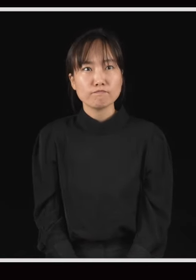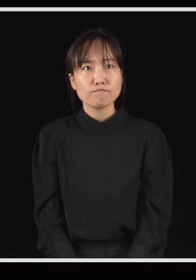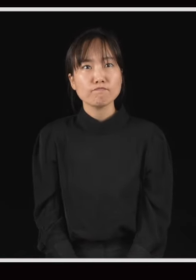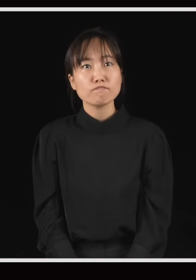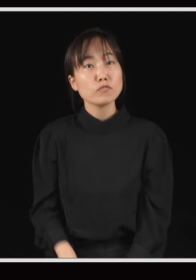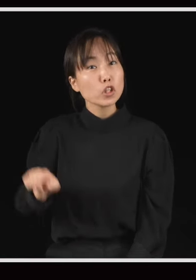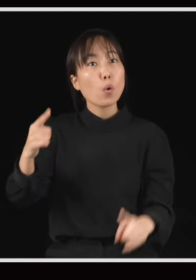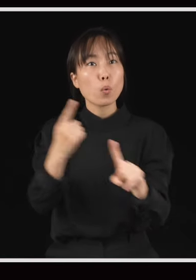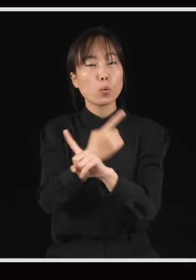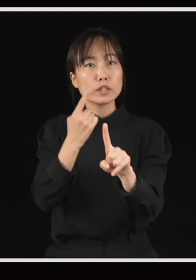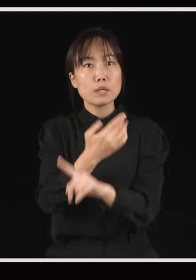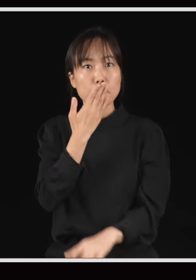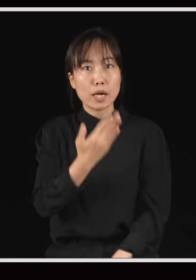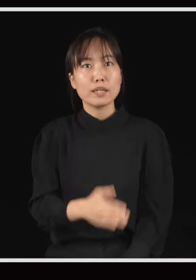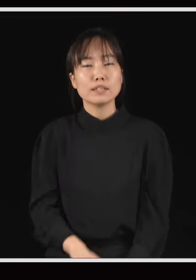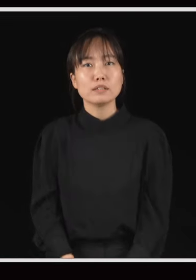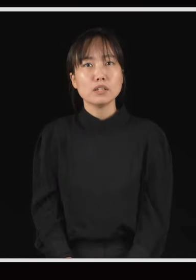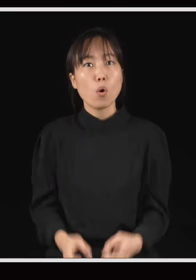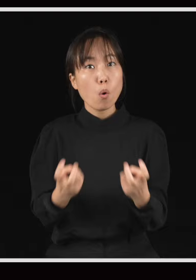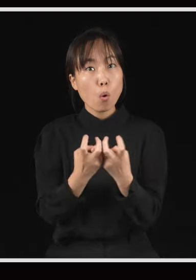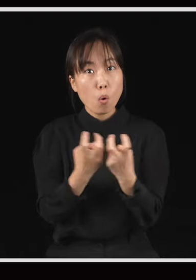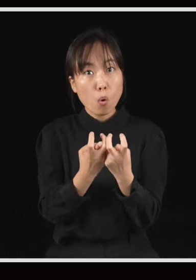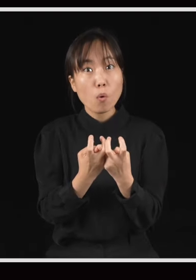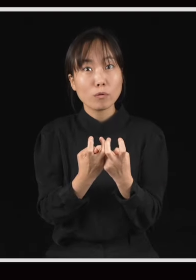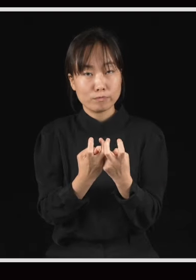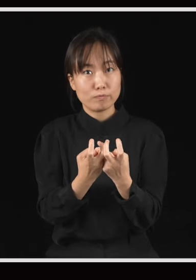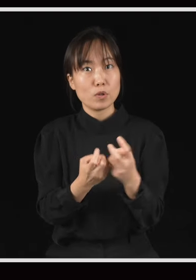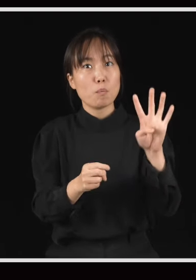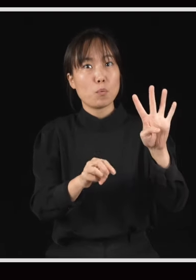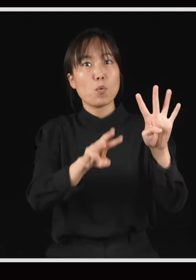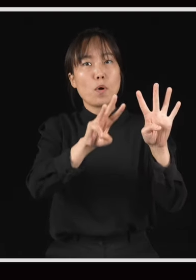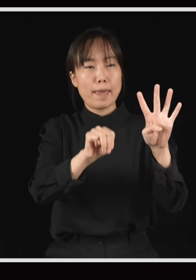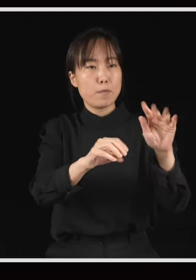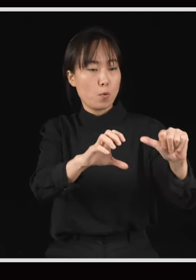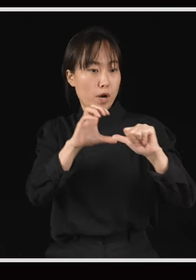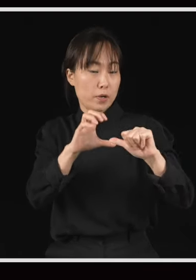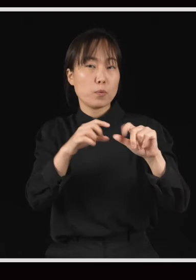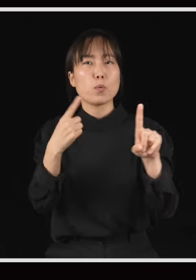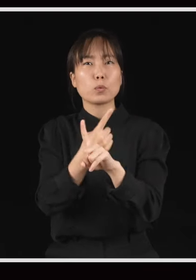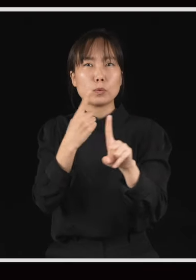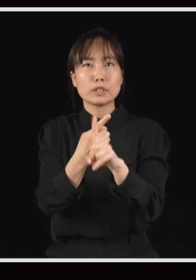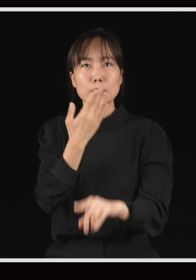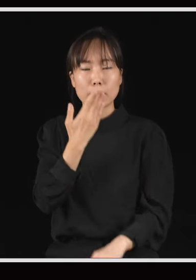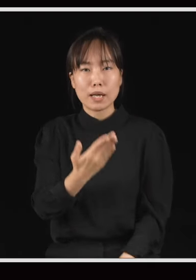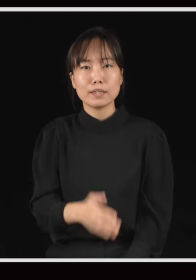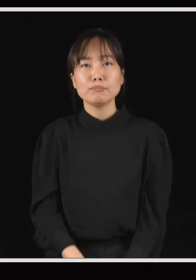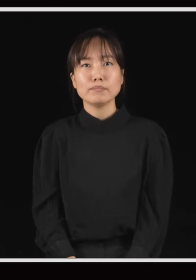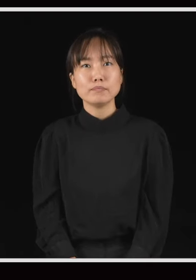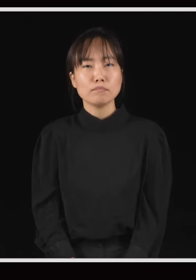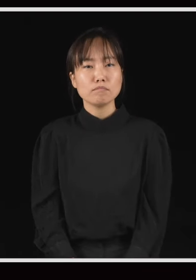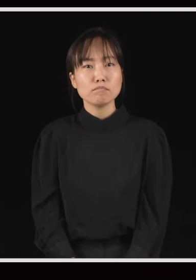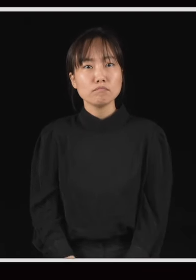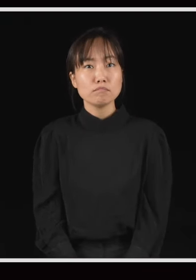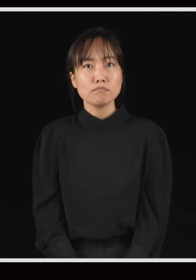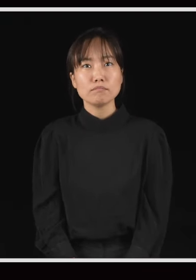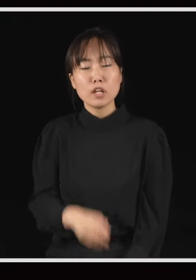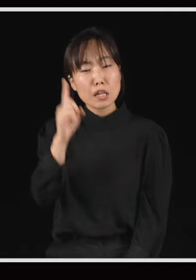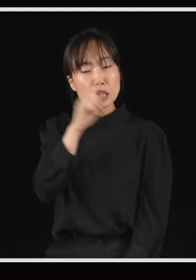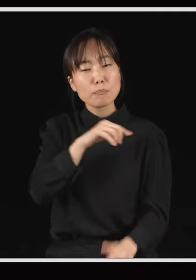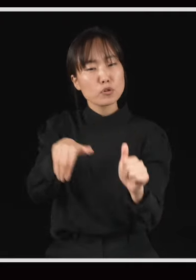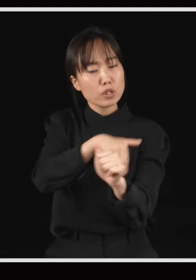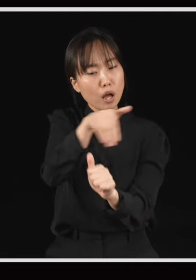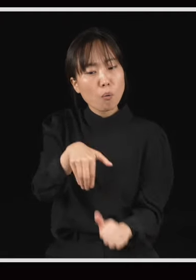근데 그거는 고칠 수 있습니다. 제가 말씀드릴 이 4M이라는 개념을 통해서 고칠 수가 있고요. 그러니까